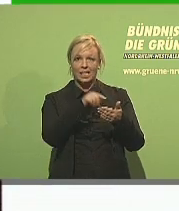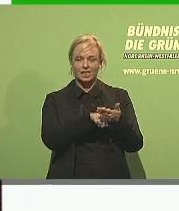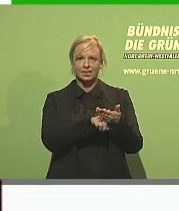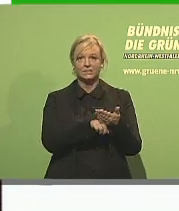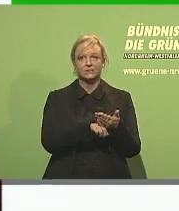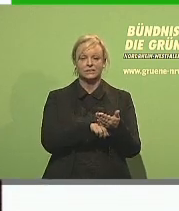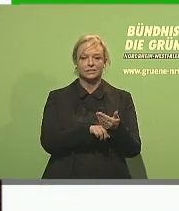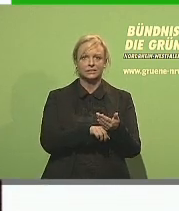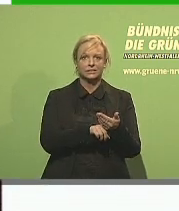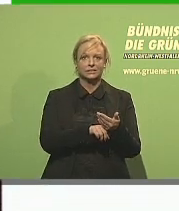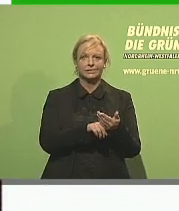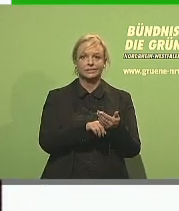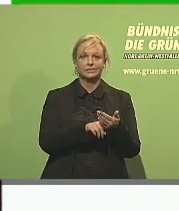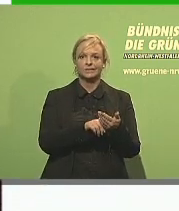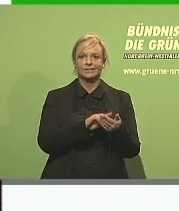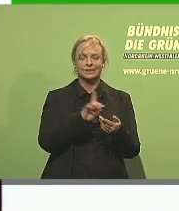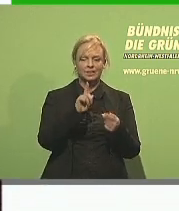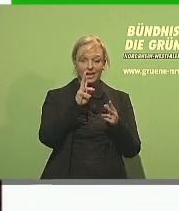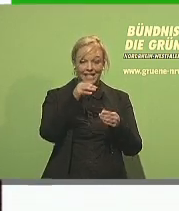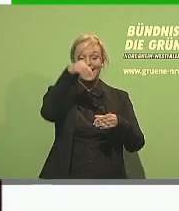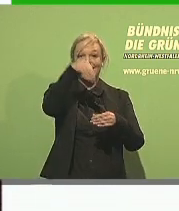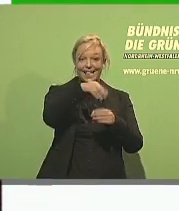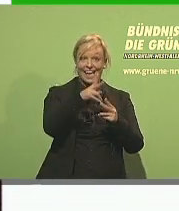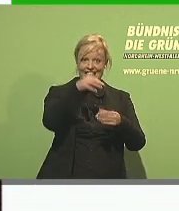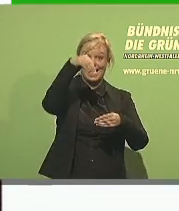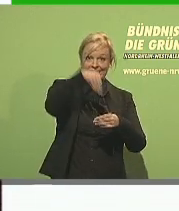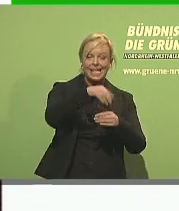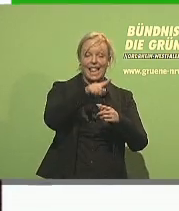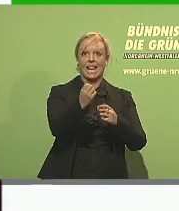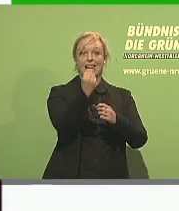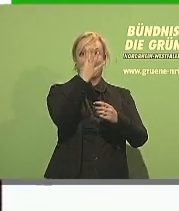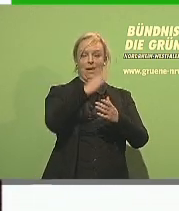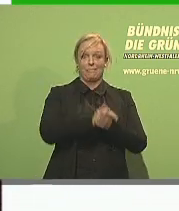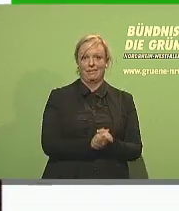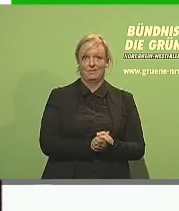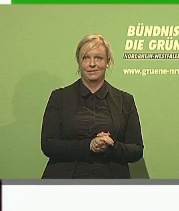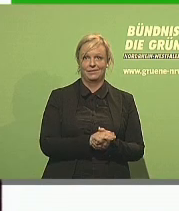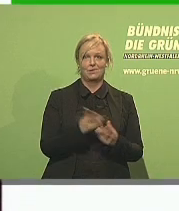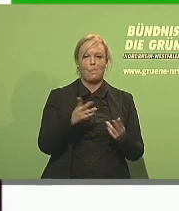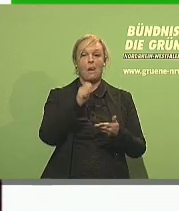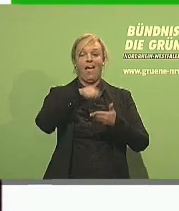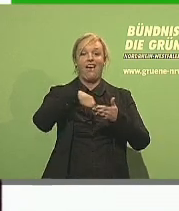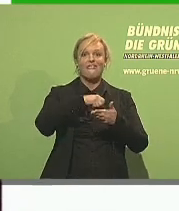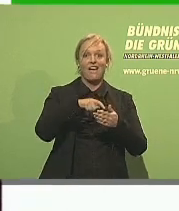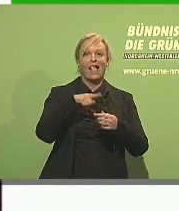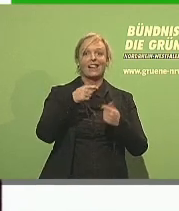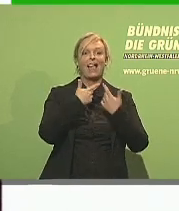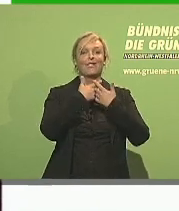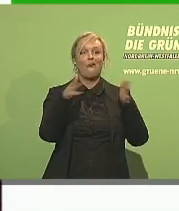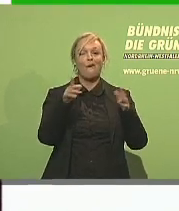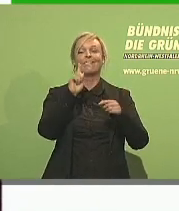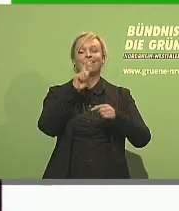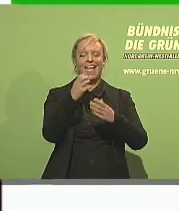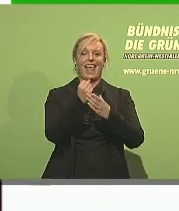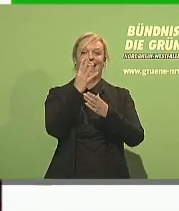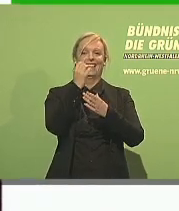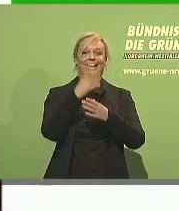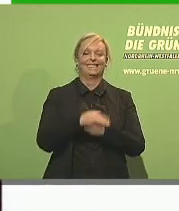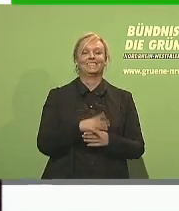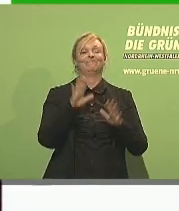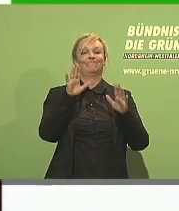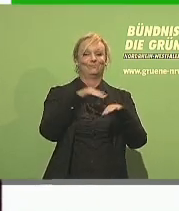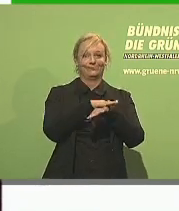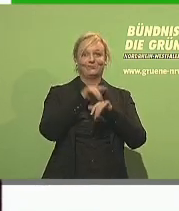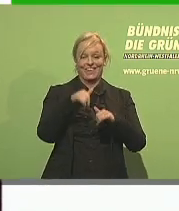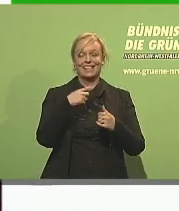dann, wenn es nicht ordentlich eingeschoben worden ist. Oder wenn der Wahlgang eröffnet worden ist. Und das probieren wir nämlich jetzt mal.